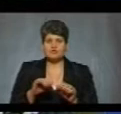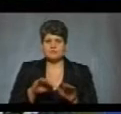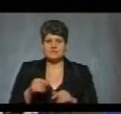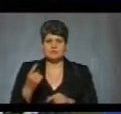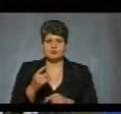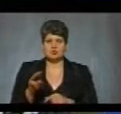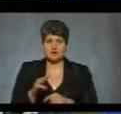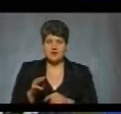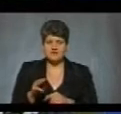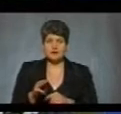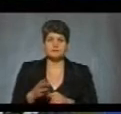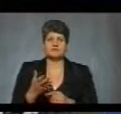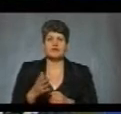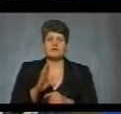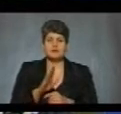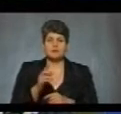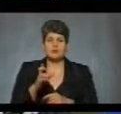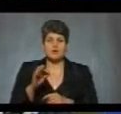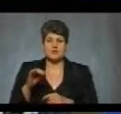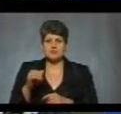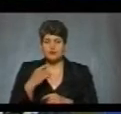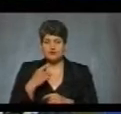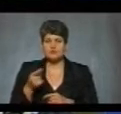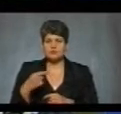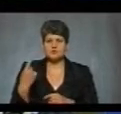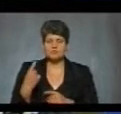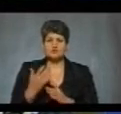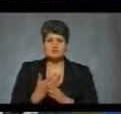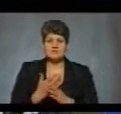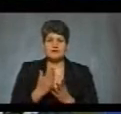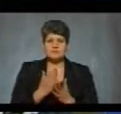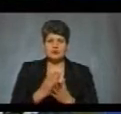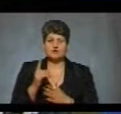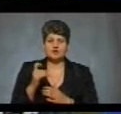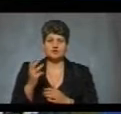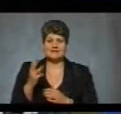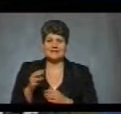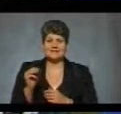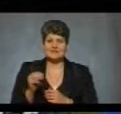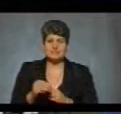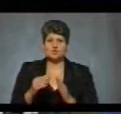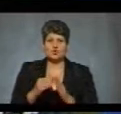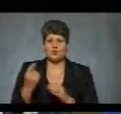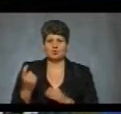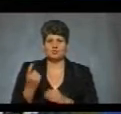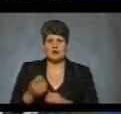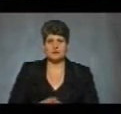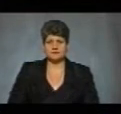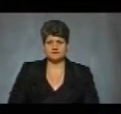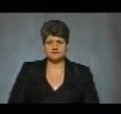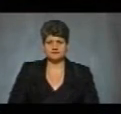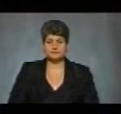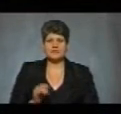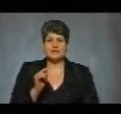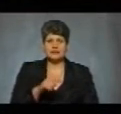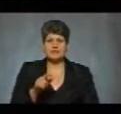травня. Зазначу, за словами Вадима Боярського, в Тернопільській області субсидії мають 130 тисяч домогосподарств. Для тих